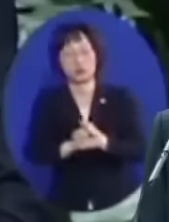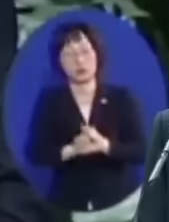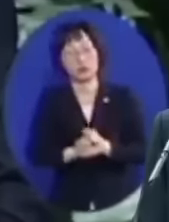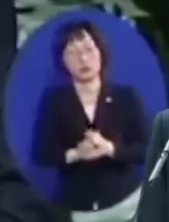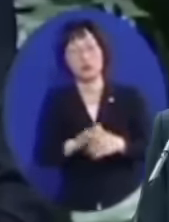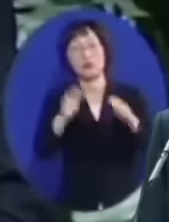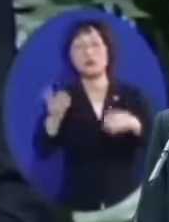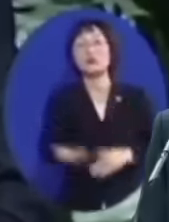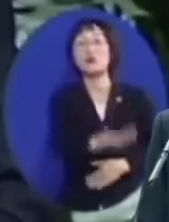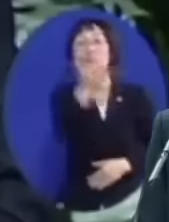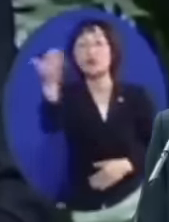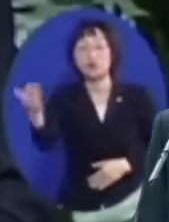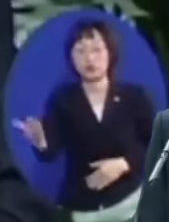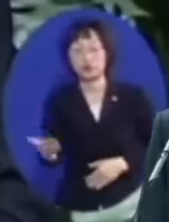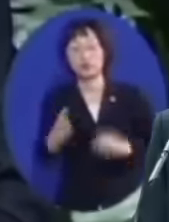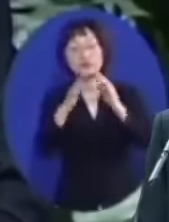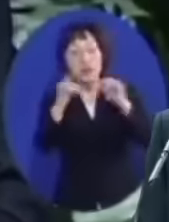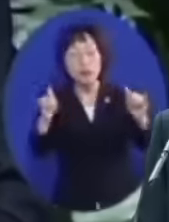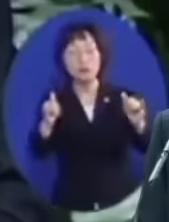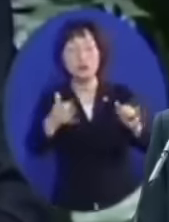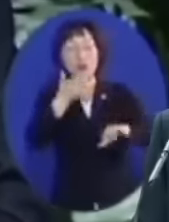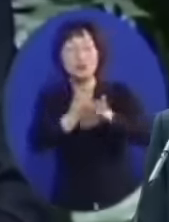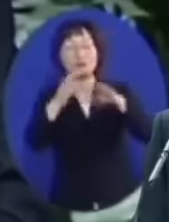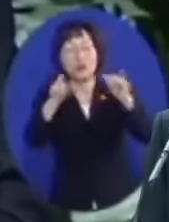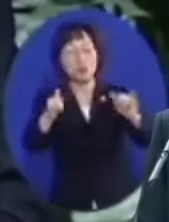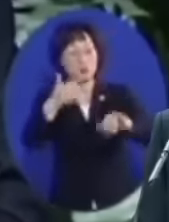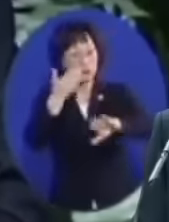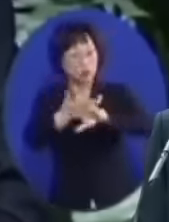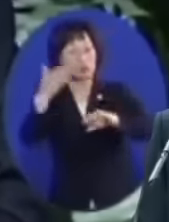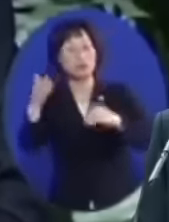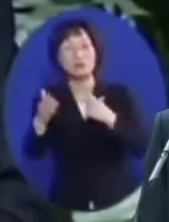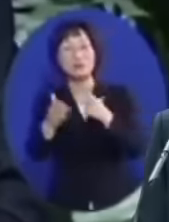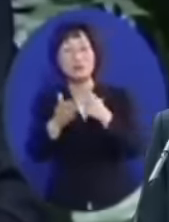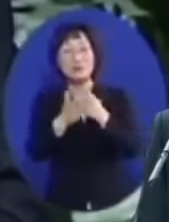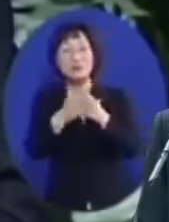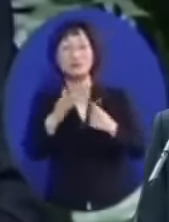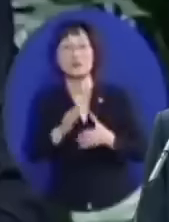여러분, 사람이 다른 사람과 다르다고 해서